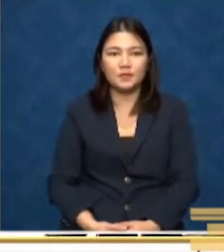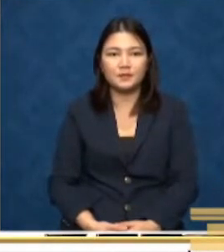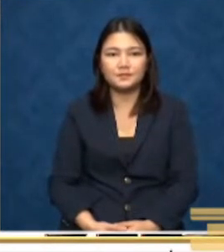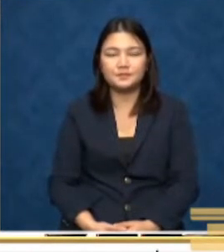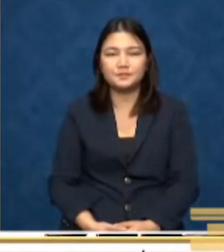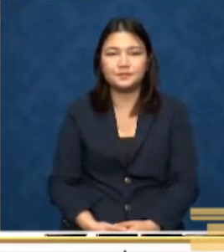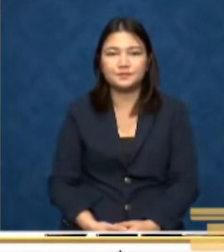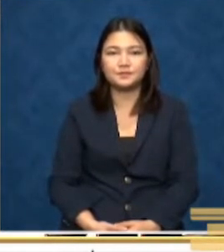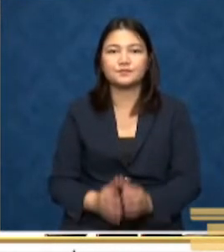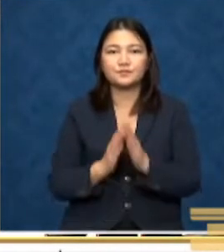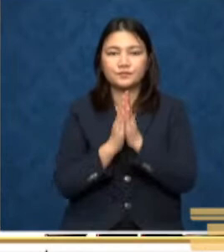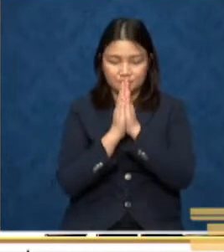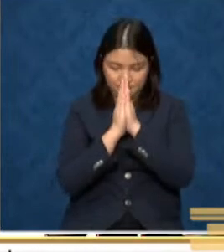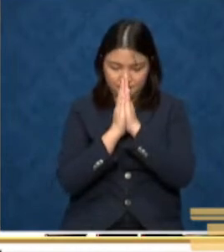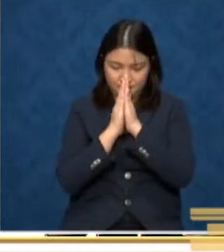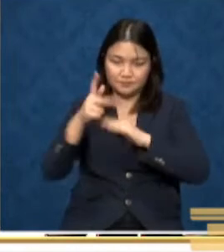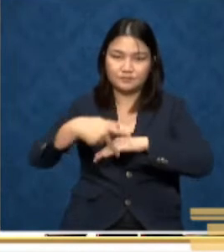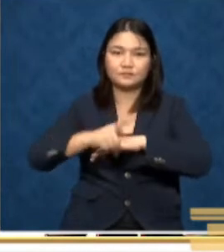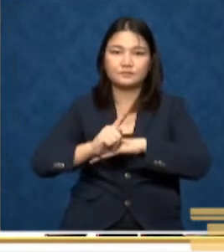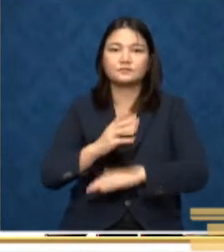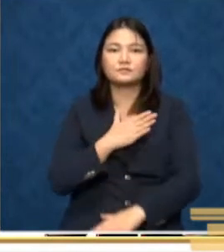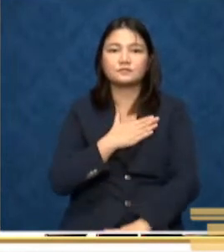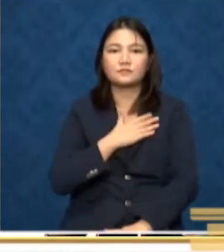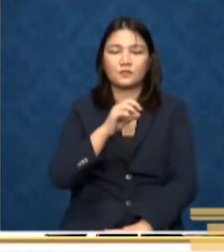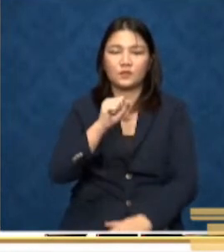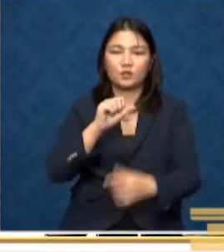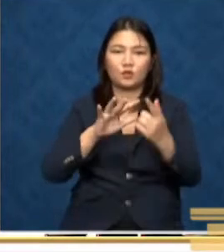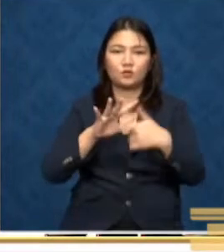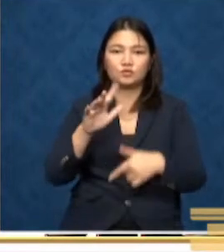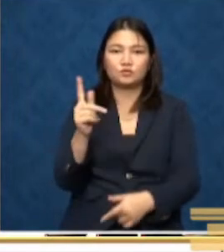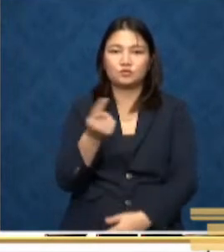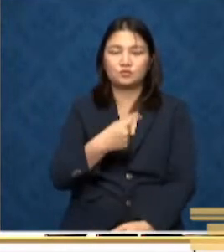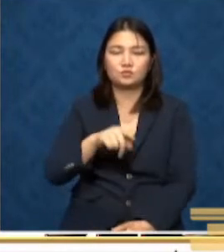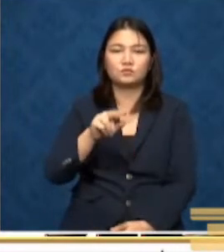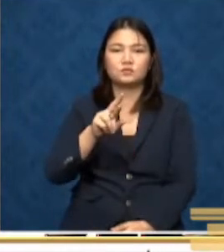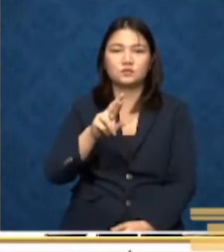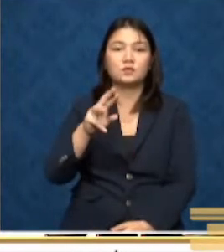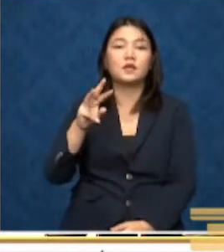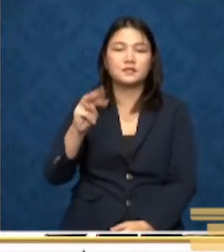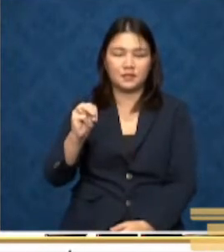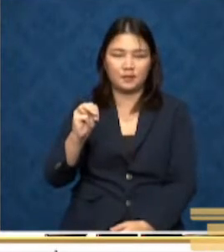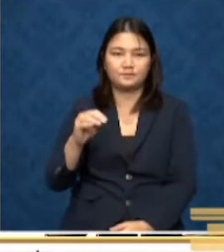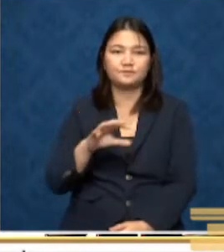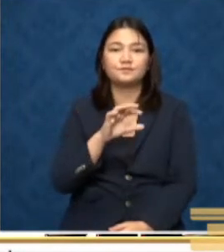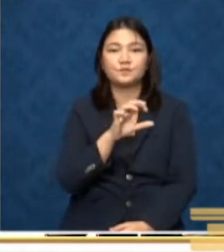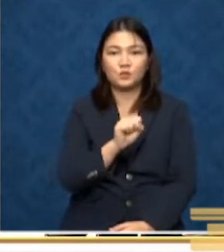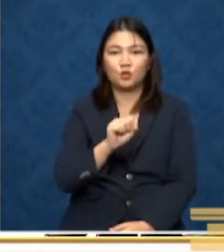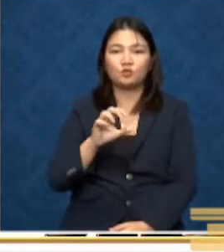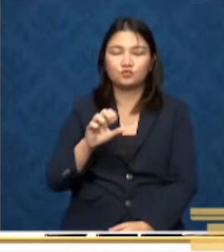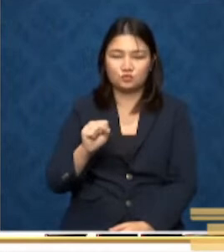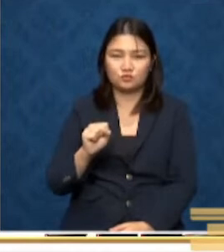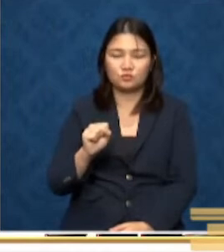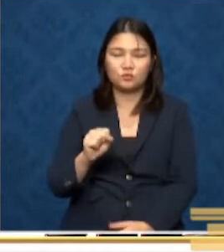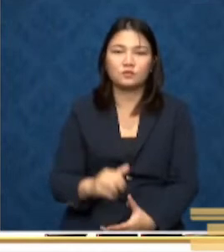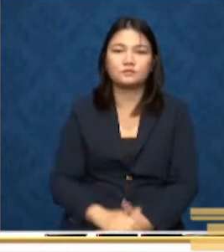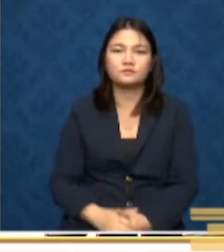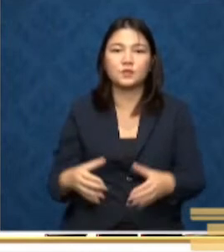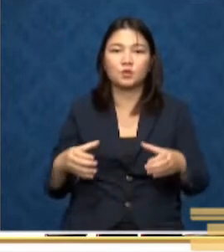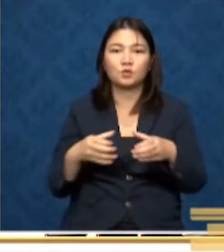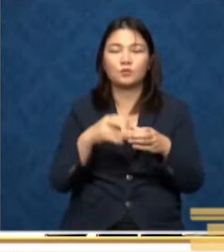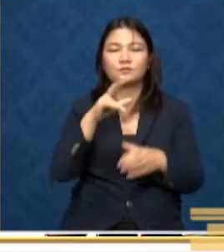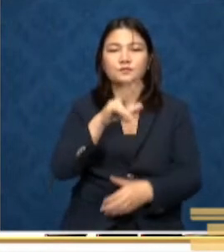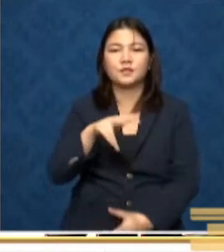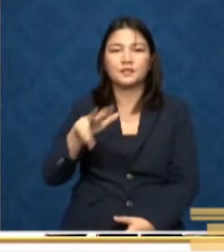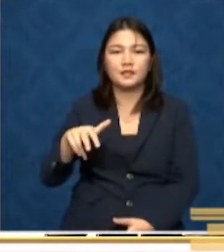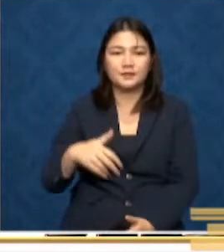ท่านประธานที่เคารพกับผมสุธรรมแสงปทุมสมาชิกสภาผู้แทนราษฎรพรรคเพื่อไท